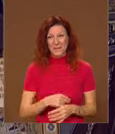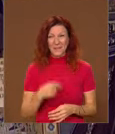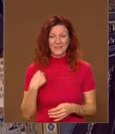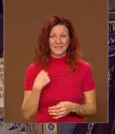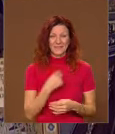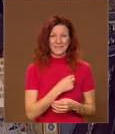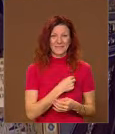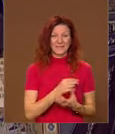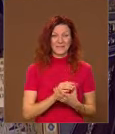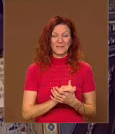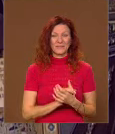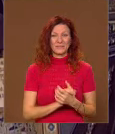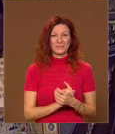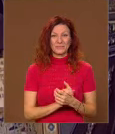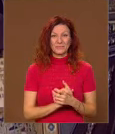Амин.